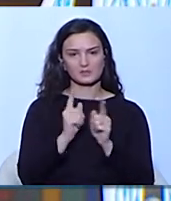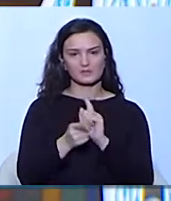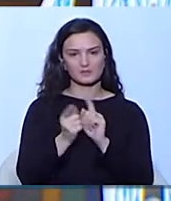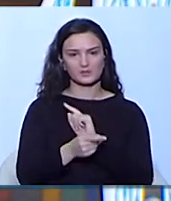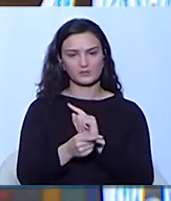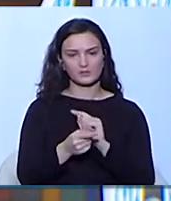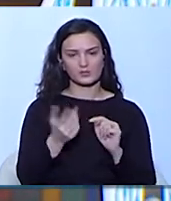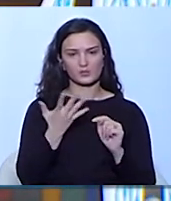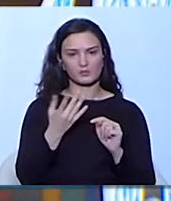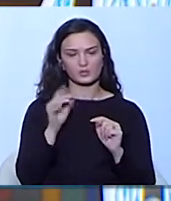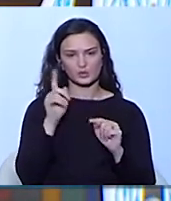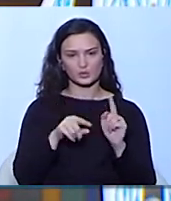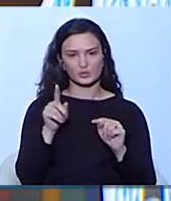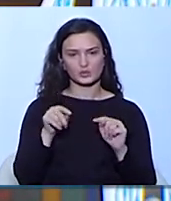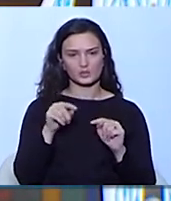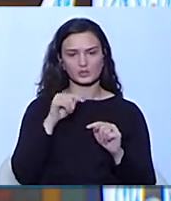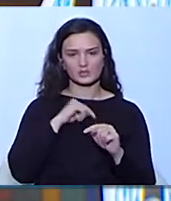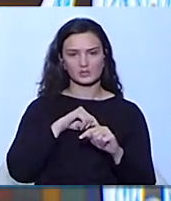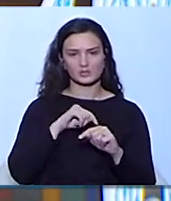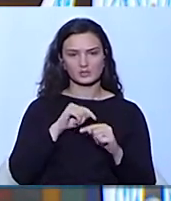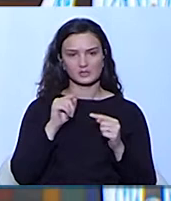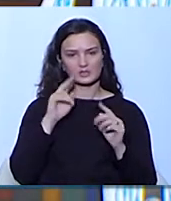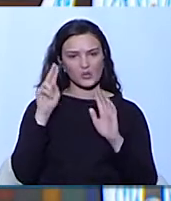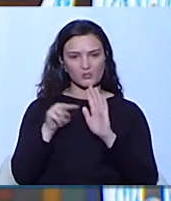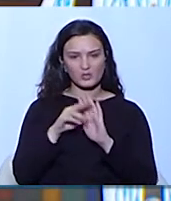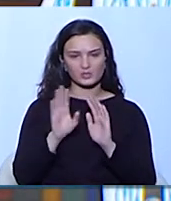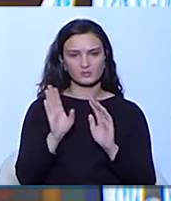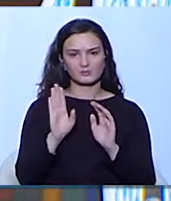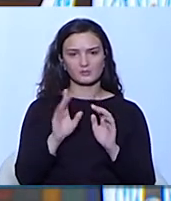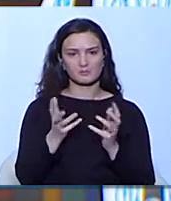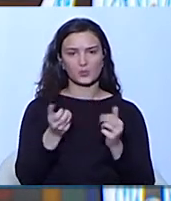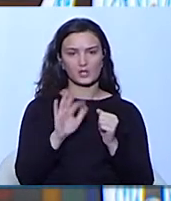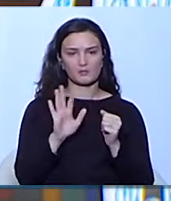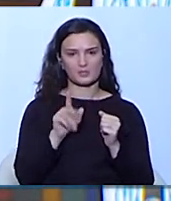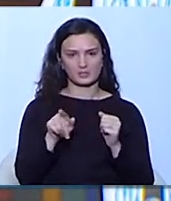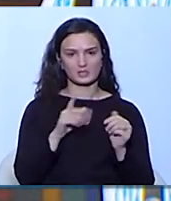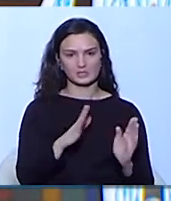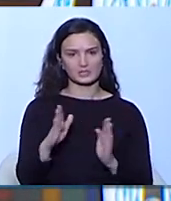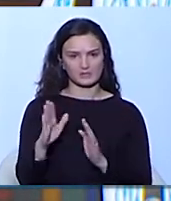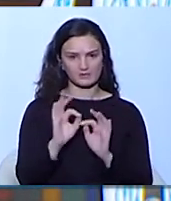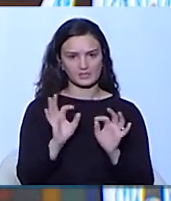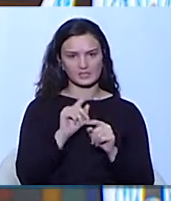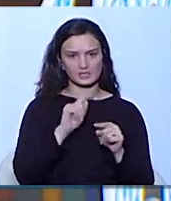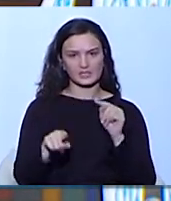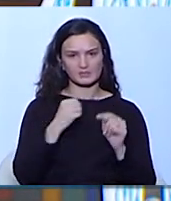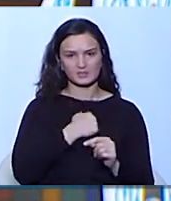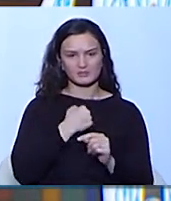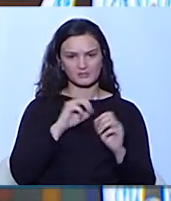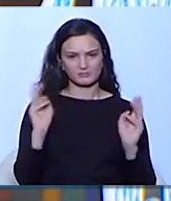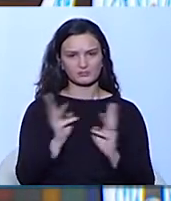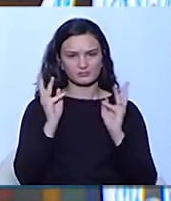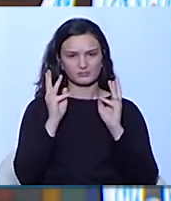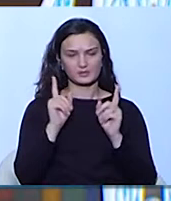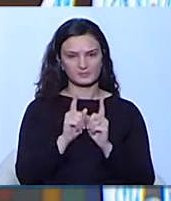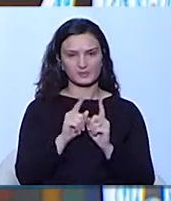ცვალებადობა, რომელიც ზოგჯერ აგრესიული ქცევით, თავმორჩილებლობით, სოციალურად მიუღებელი ქცევით გამოიხატება, სწრაფი სიბრაზით და